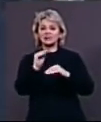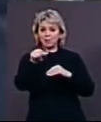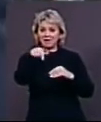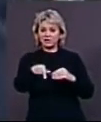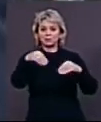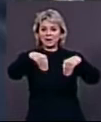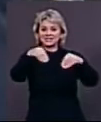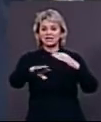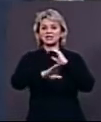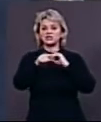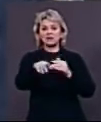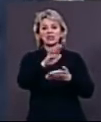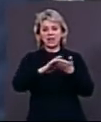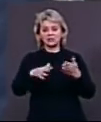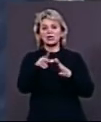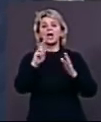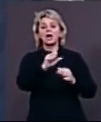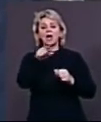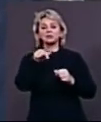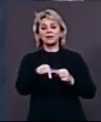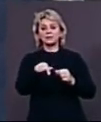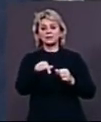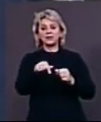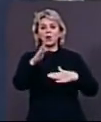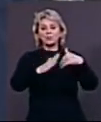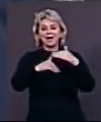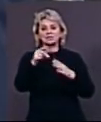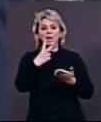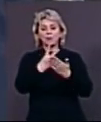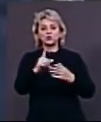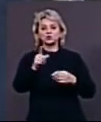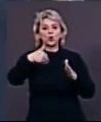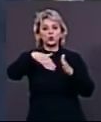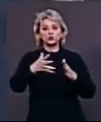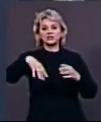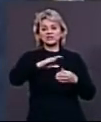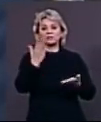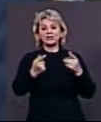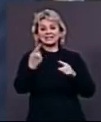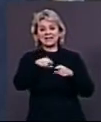дополнительной посадки деревьев и так далее. То есть как бы практика показывает, что лучше всего, если